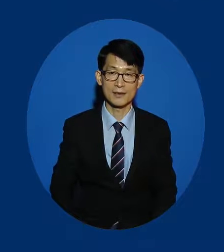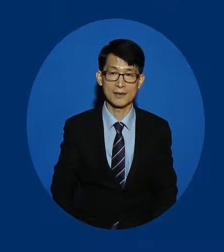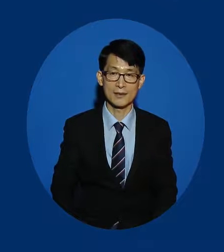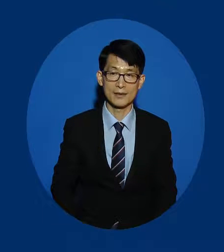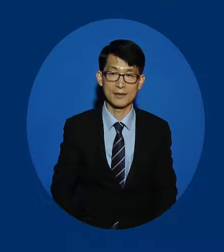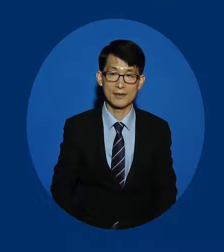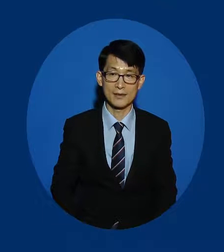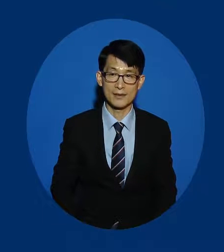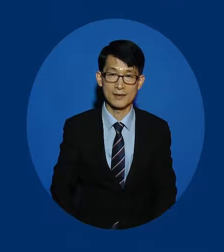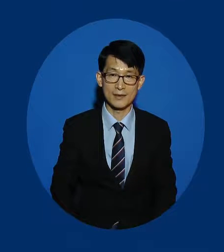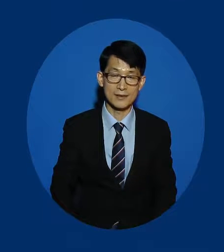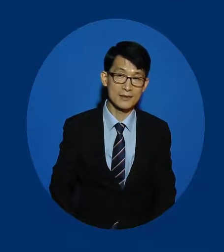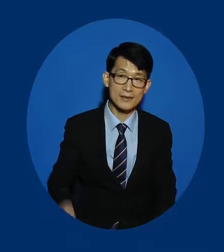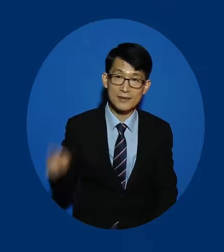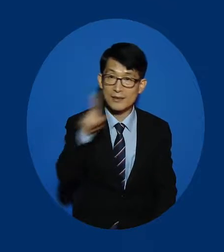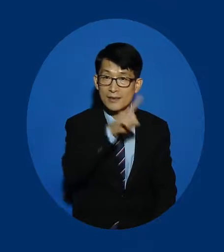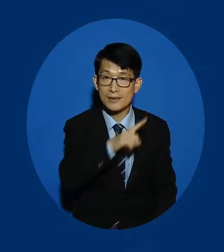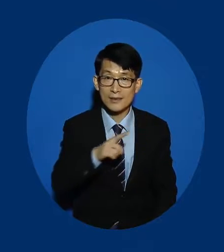못 찾겠죠?